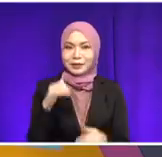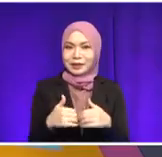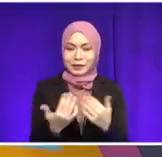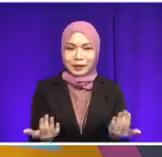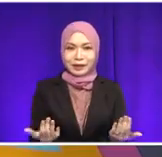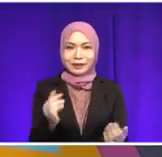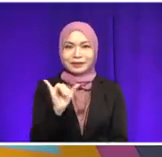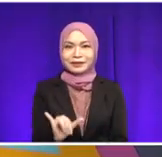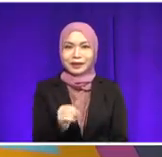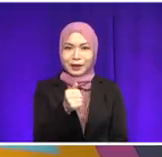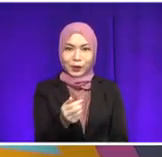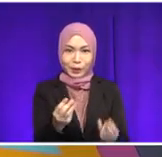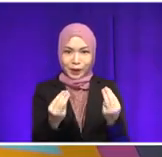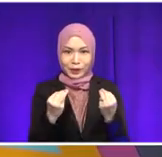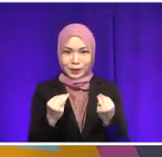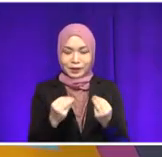mengenai